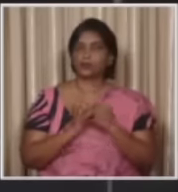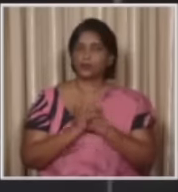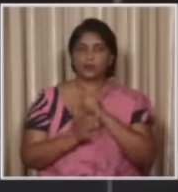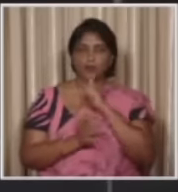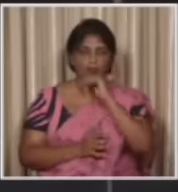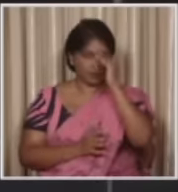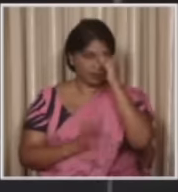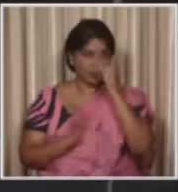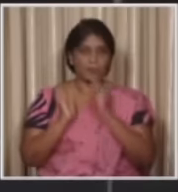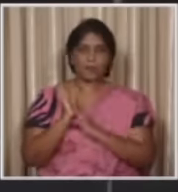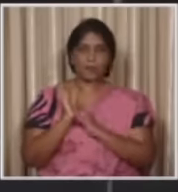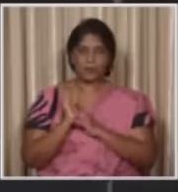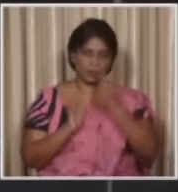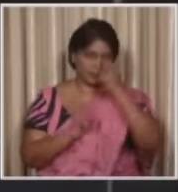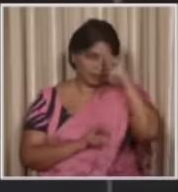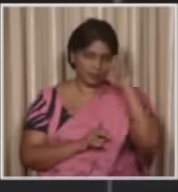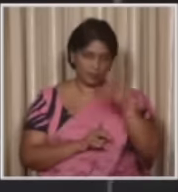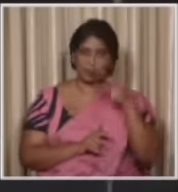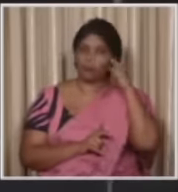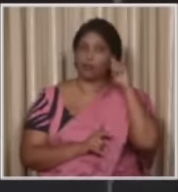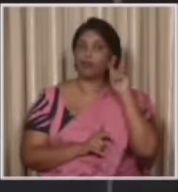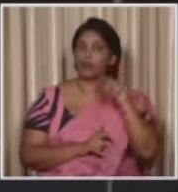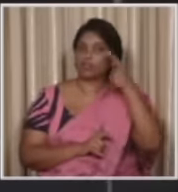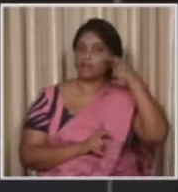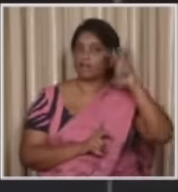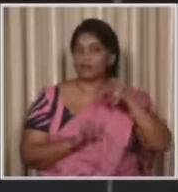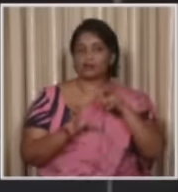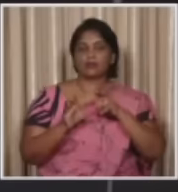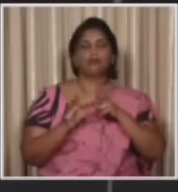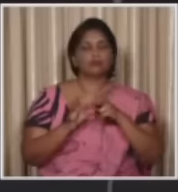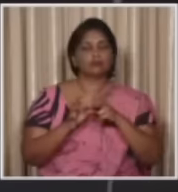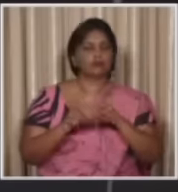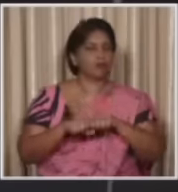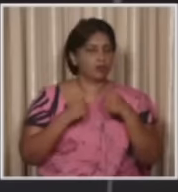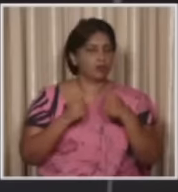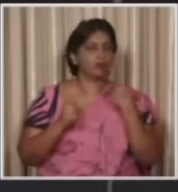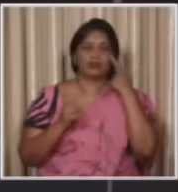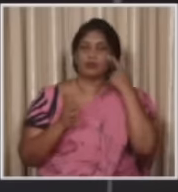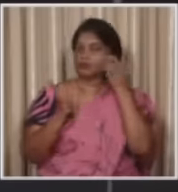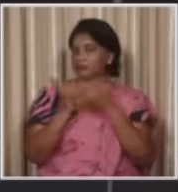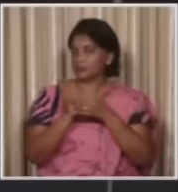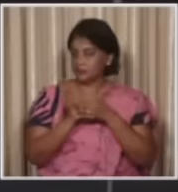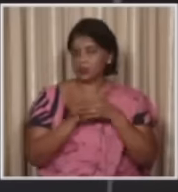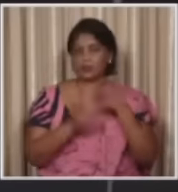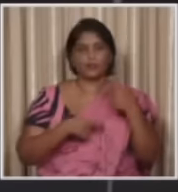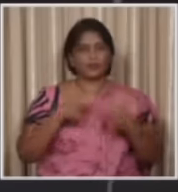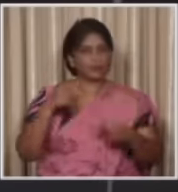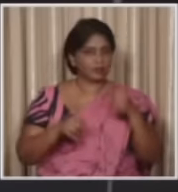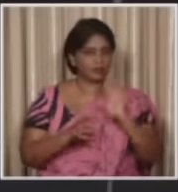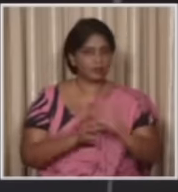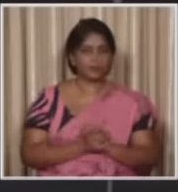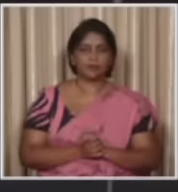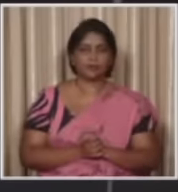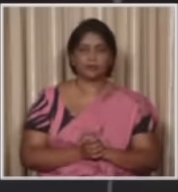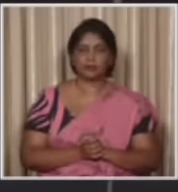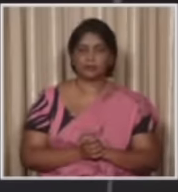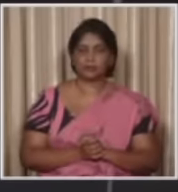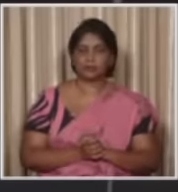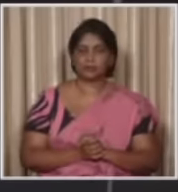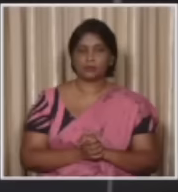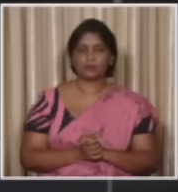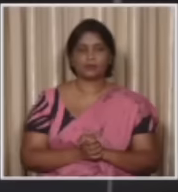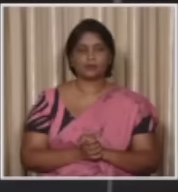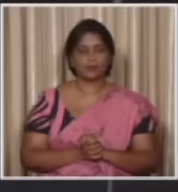kathanayaka mahindara yapa abiyodin mathumanta erhi viswasbanga yojana pilibandawa tamai api vivada karamin sitin